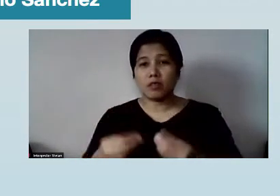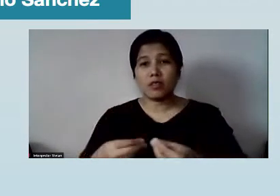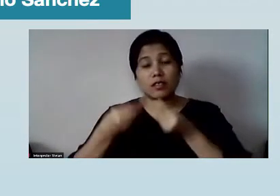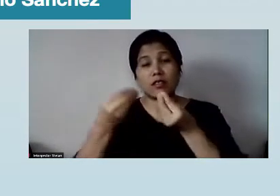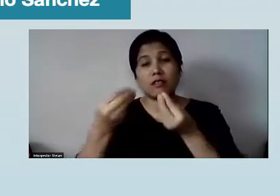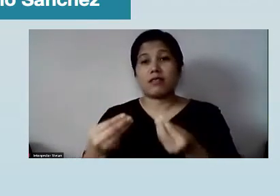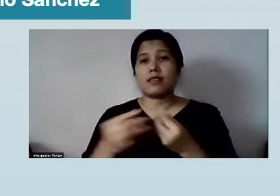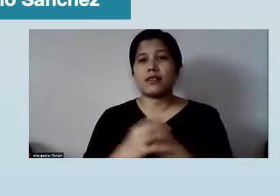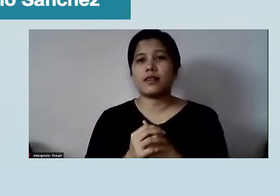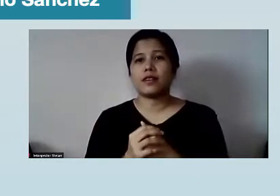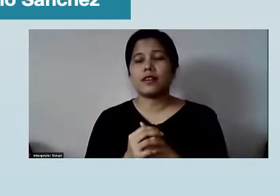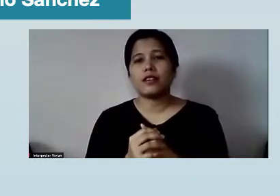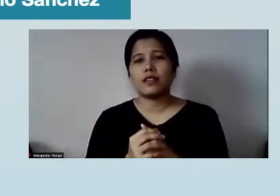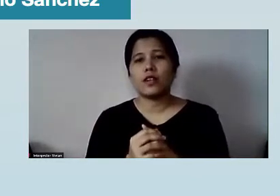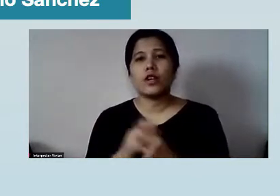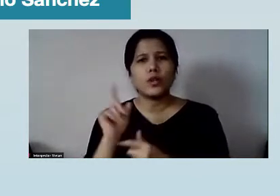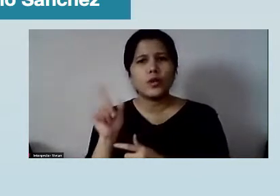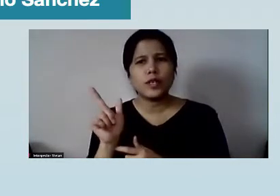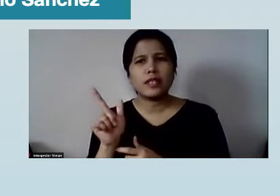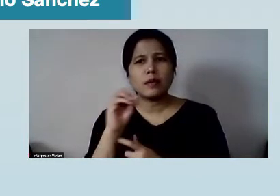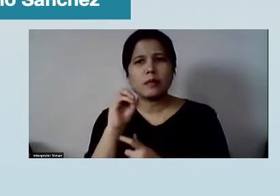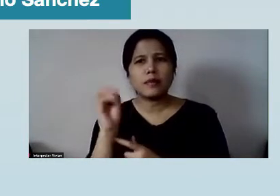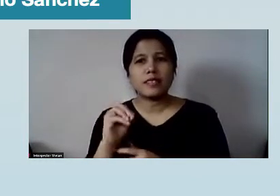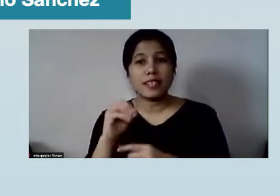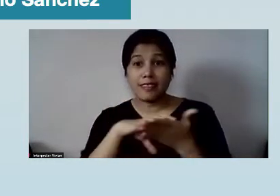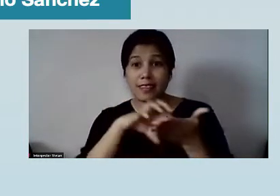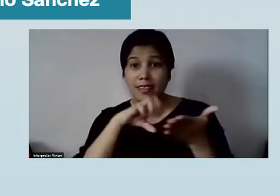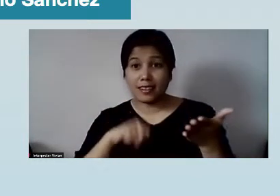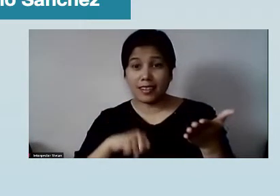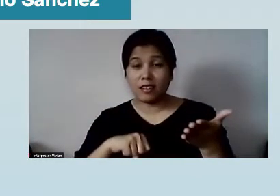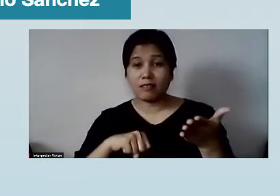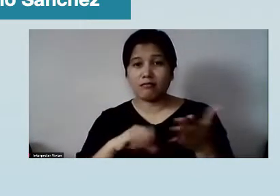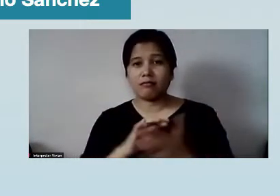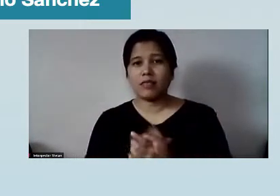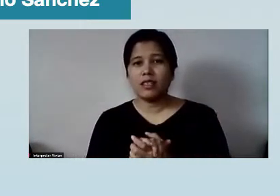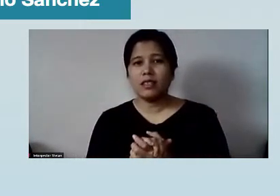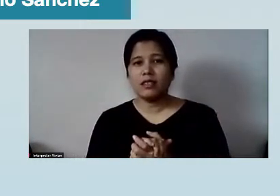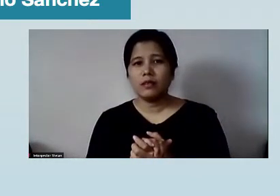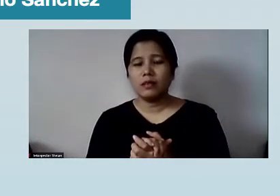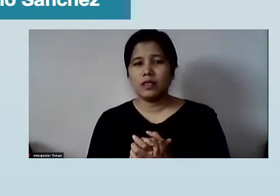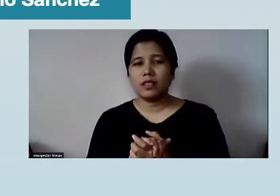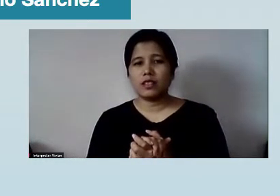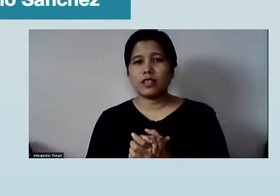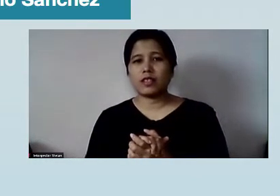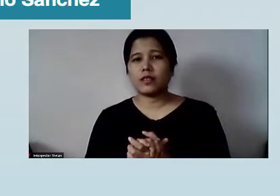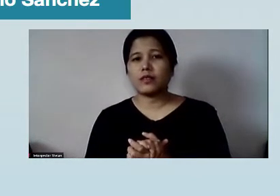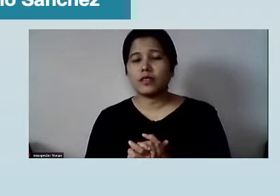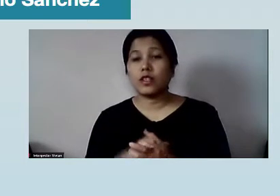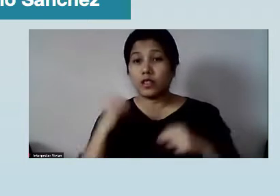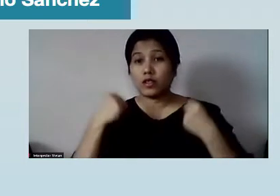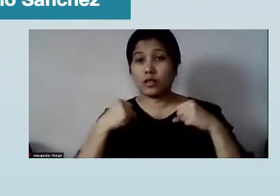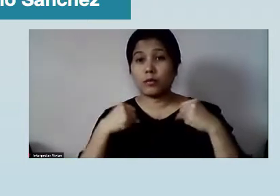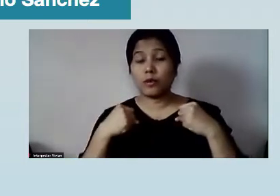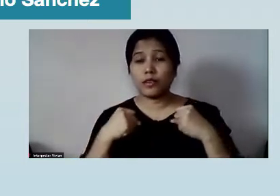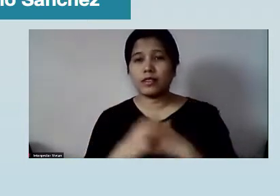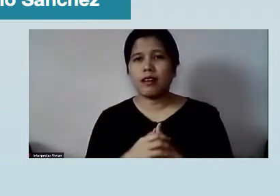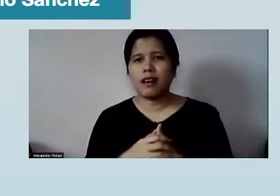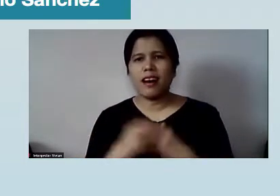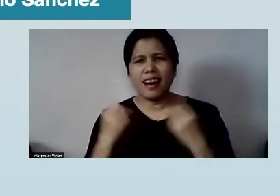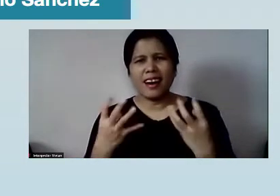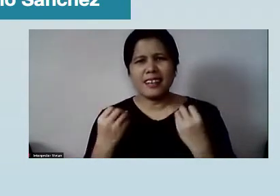with the 20% discount? Pagdating naman sa sport, ay ang